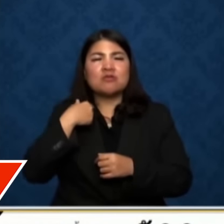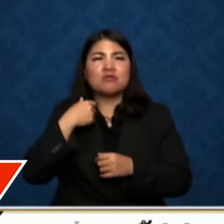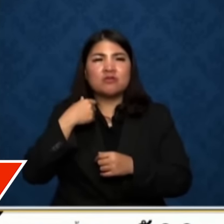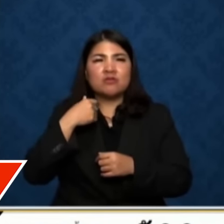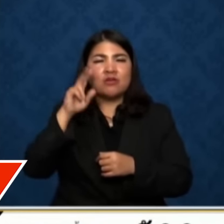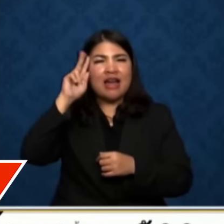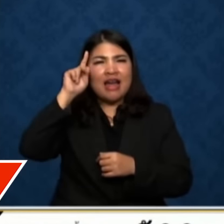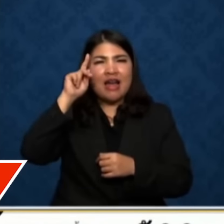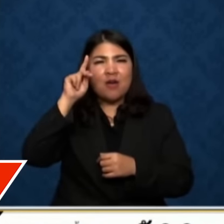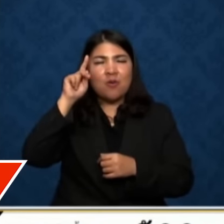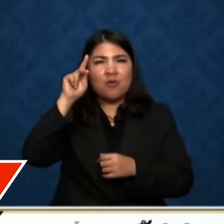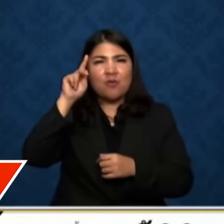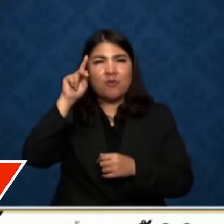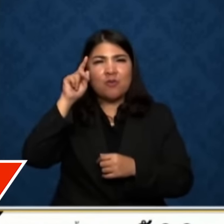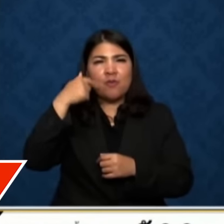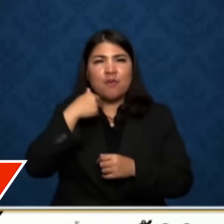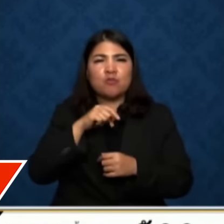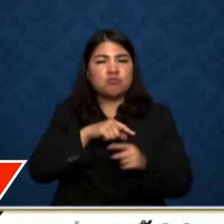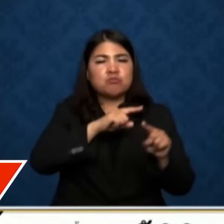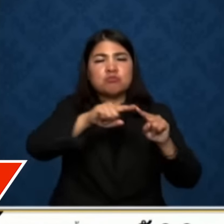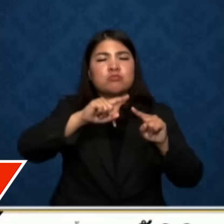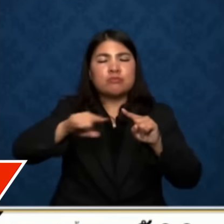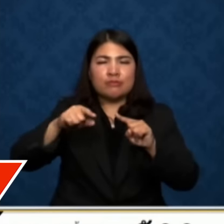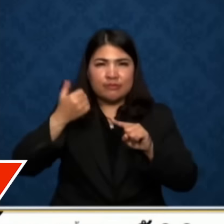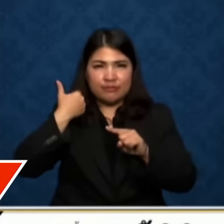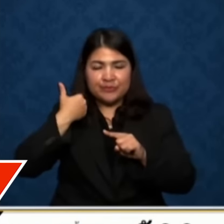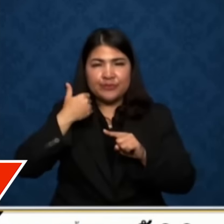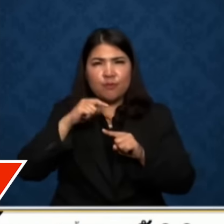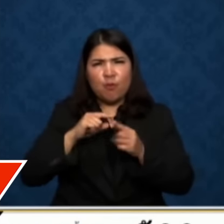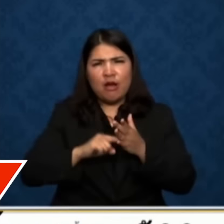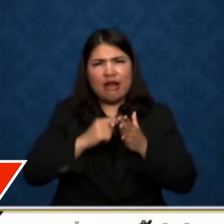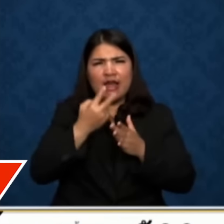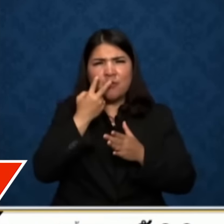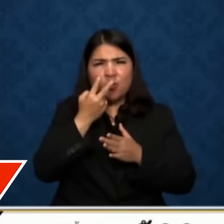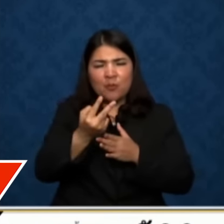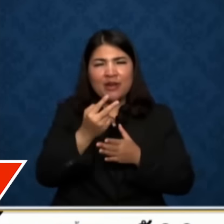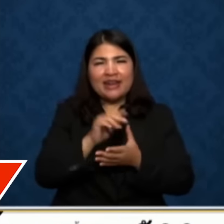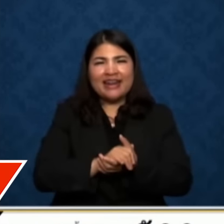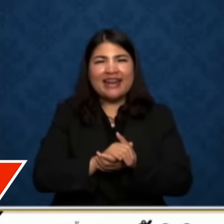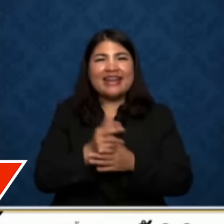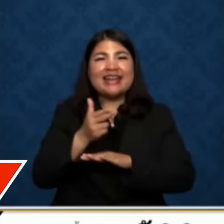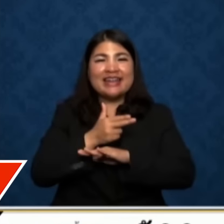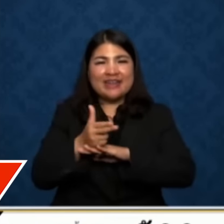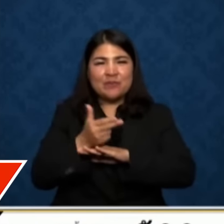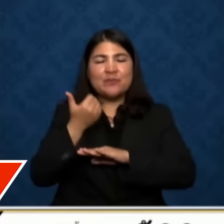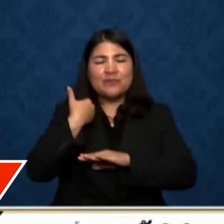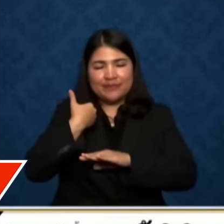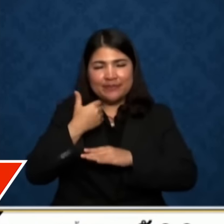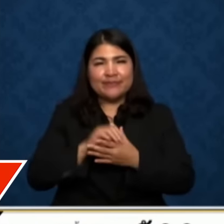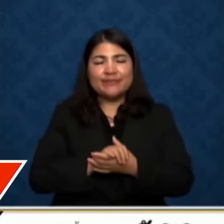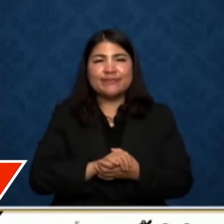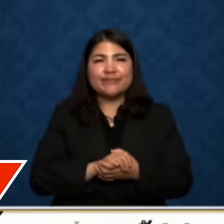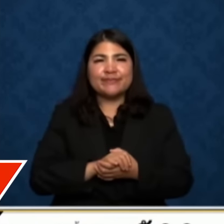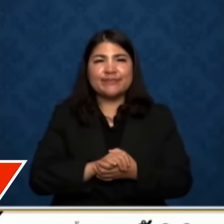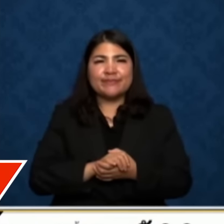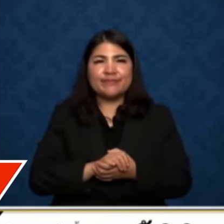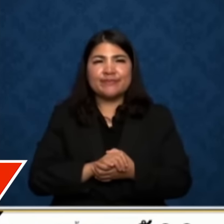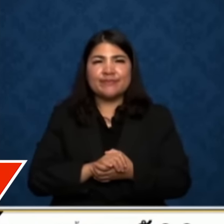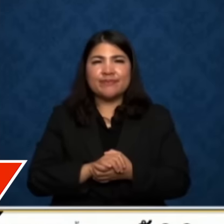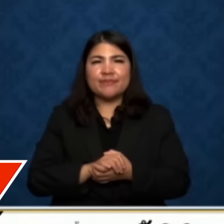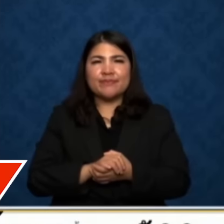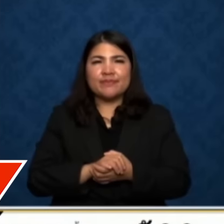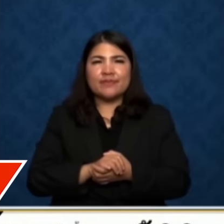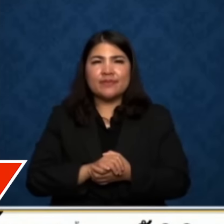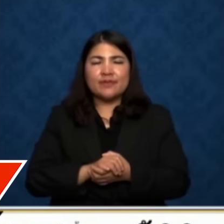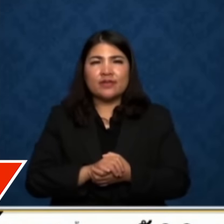ครับมติชนก็มีจริงๆครั้งแรกที่ผมเห็นในคลิปท็อปนิวส์ด้วยซ้ำนะครับแซวผมอีกนะ